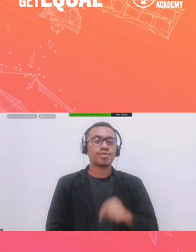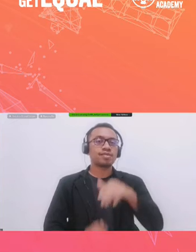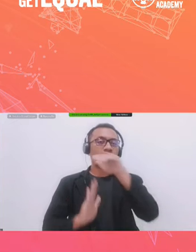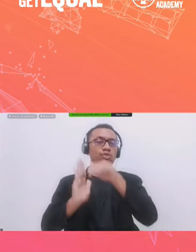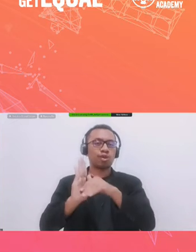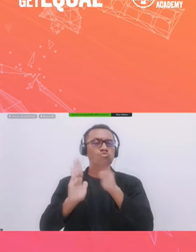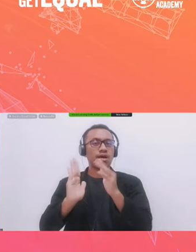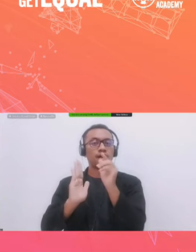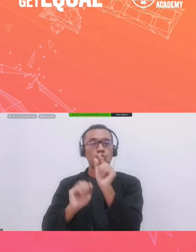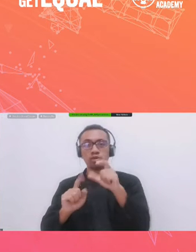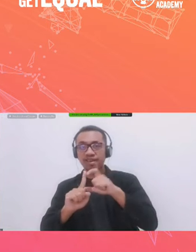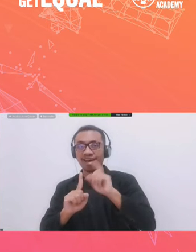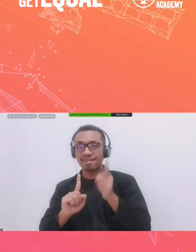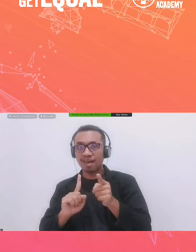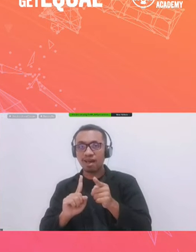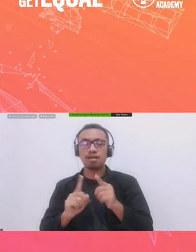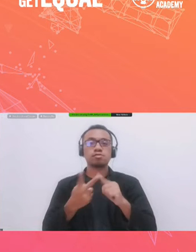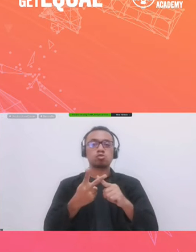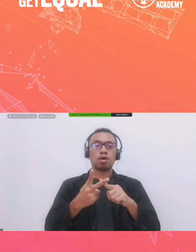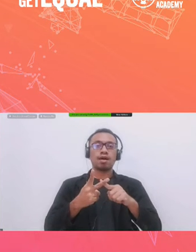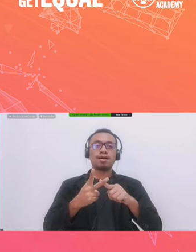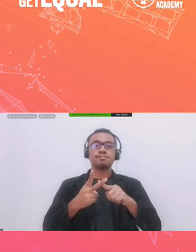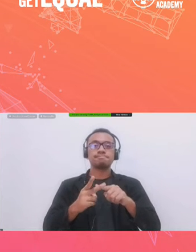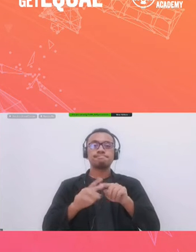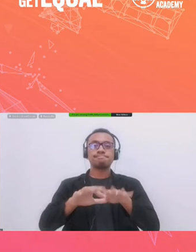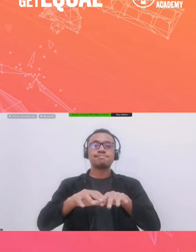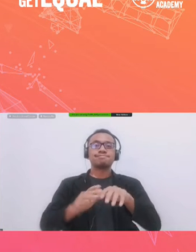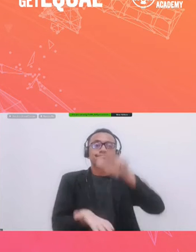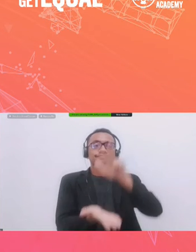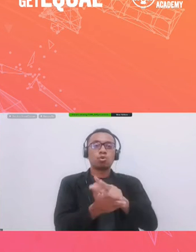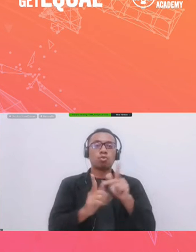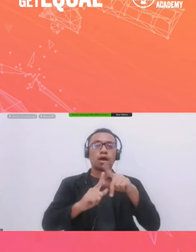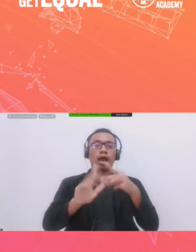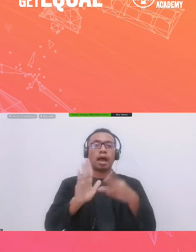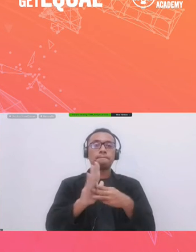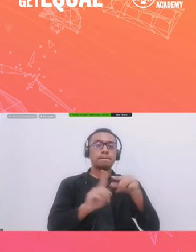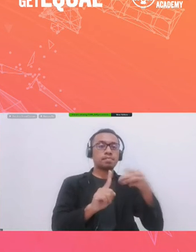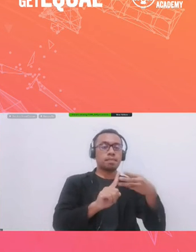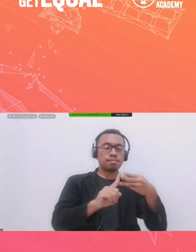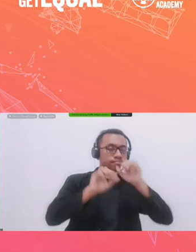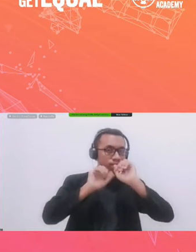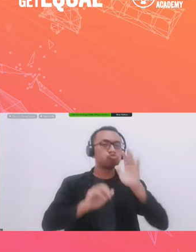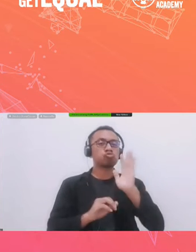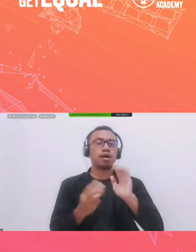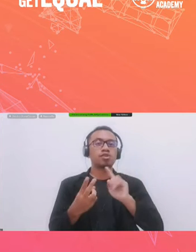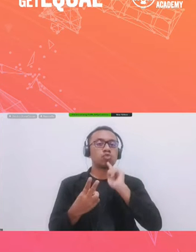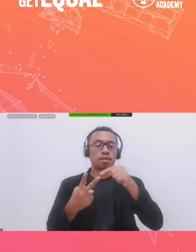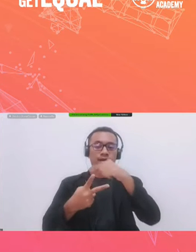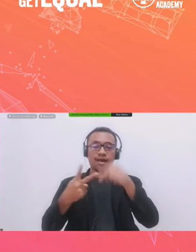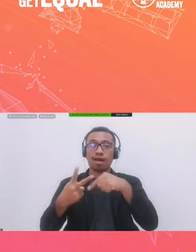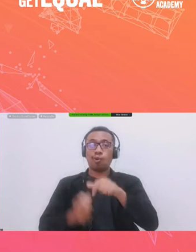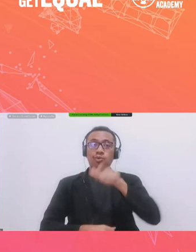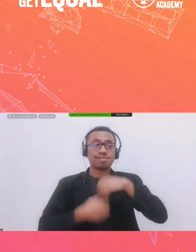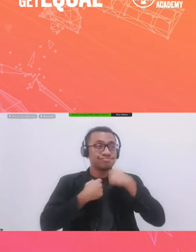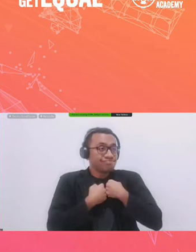Bahkan Undang-Undang Dasar, Deklarasi HAM PBB itu mengatur tentang kebebasan berekspresi bagi setiap orang, termasuk di ranah daring. Tapi